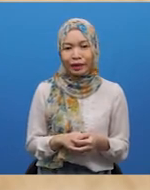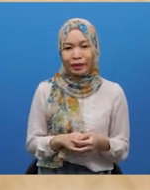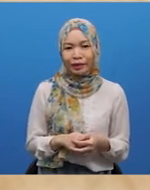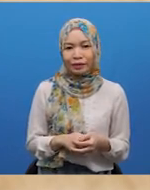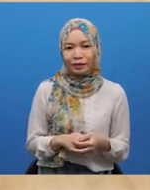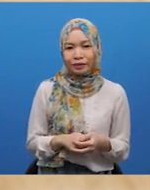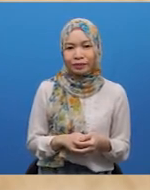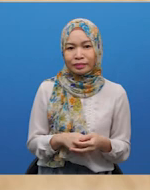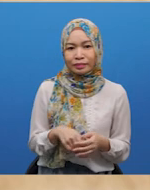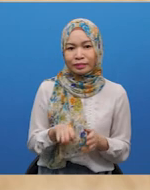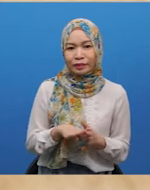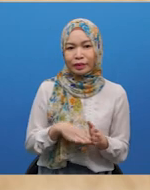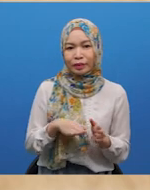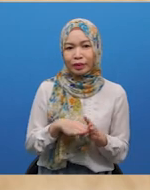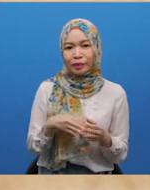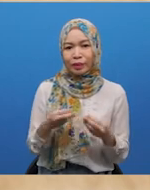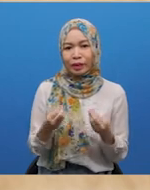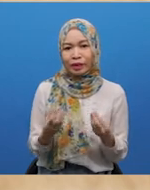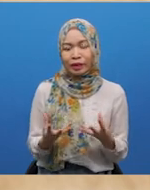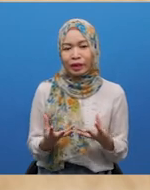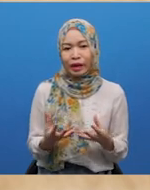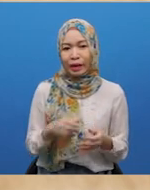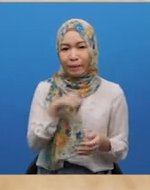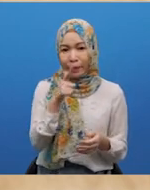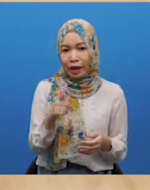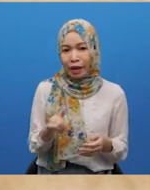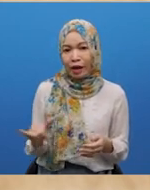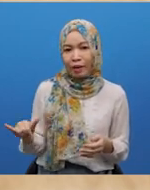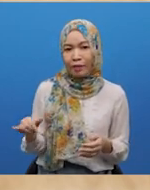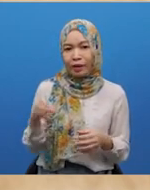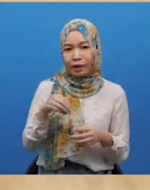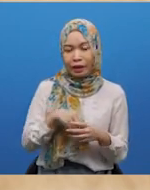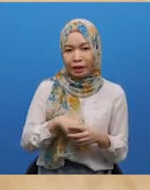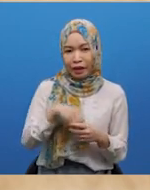sukaan. Datanglah beroleh